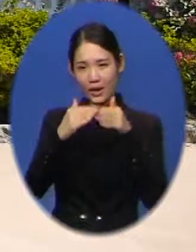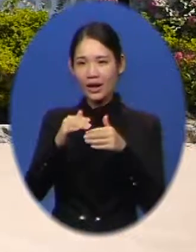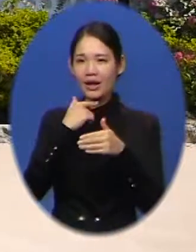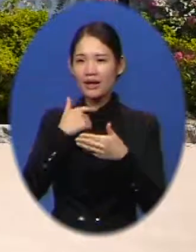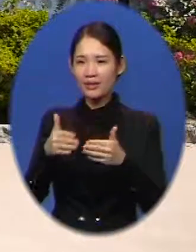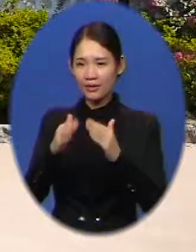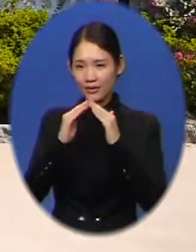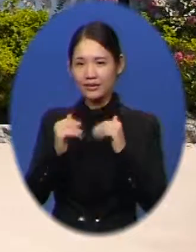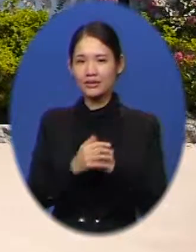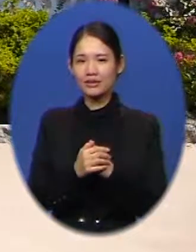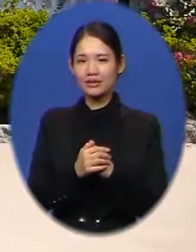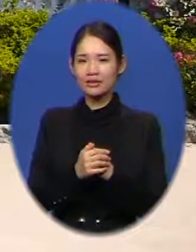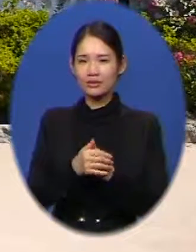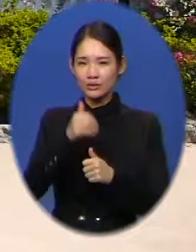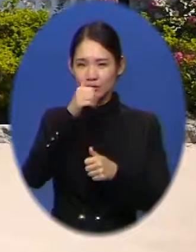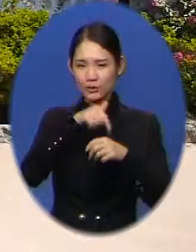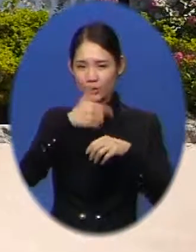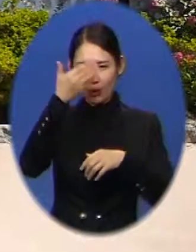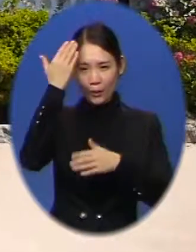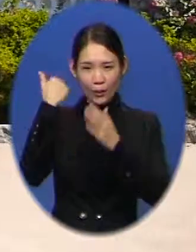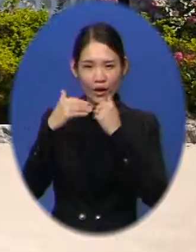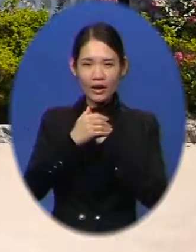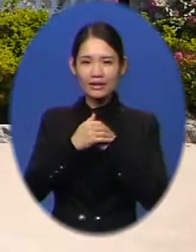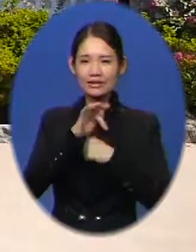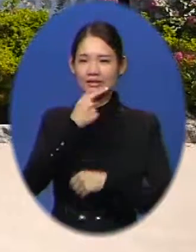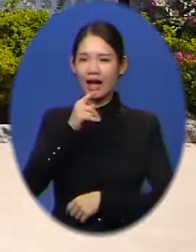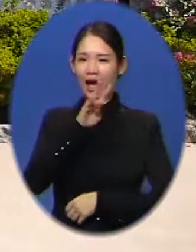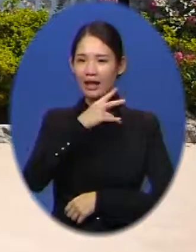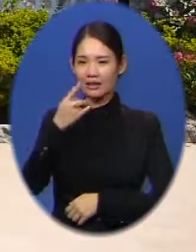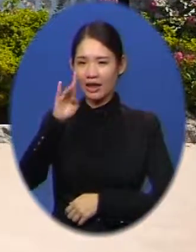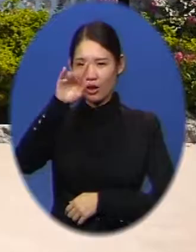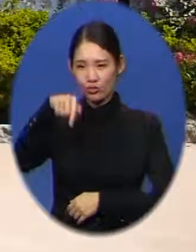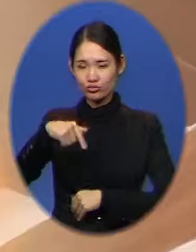조선시대 사대부의 생활을 엿볼 수 있습니다.